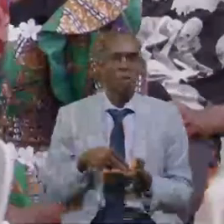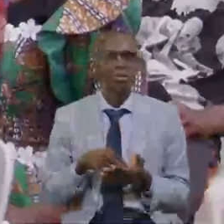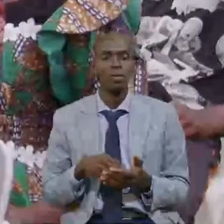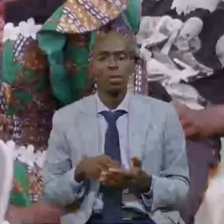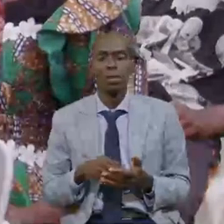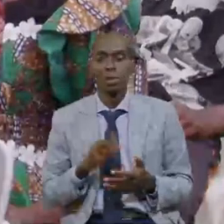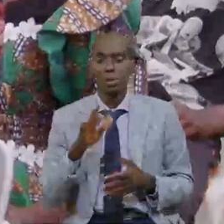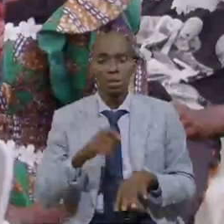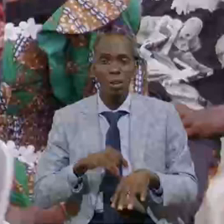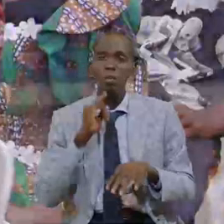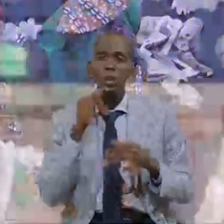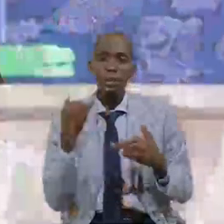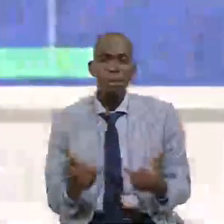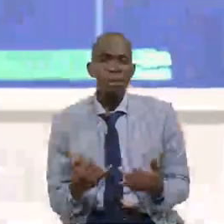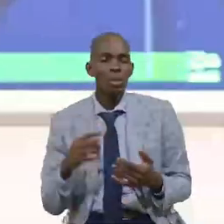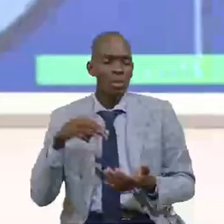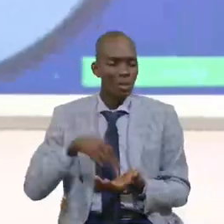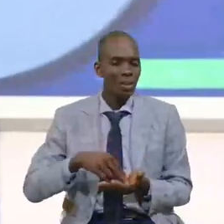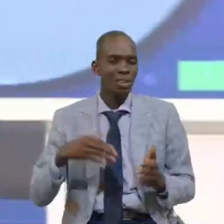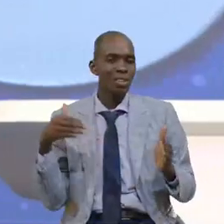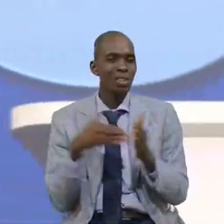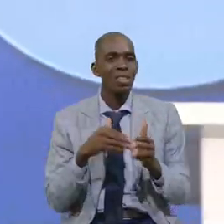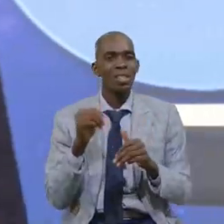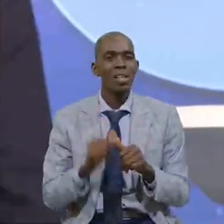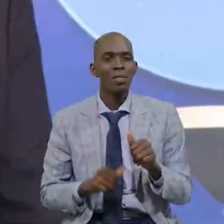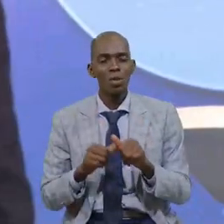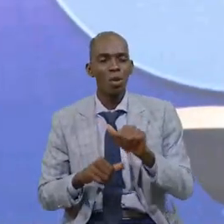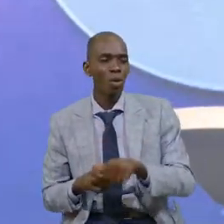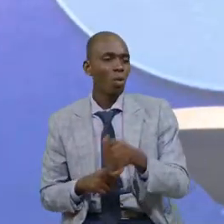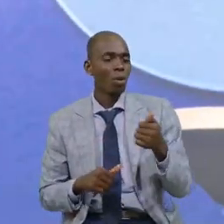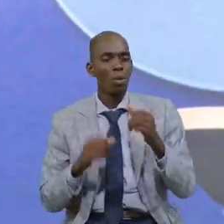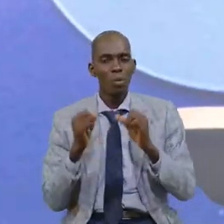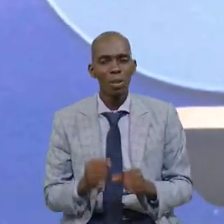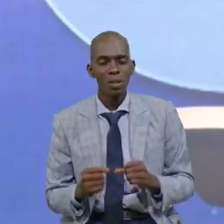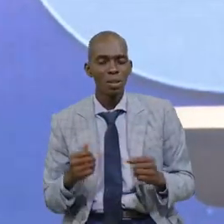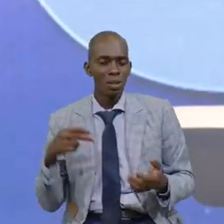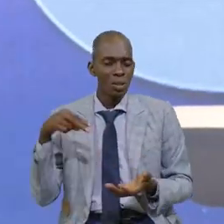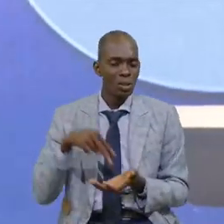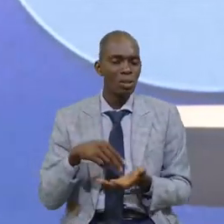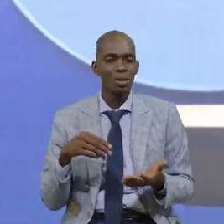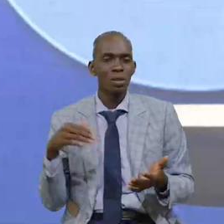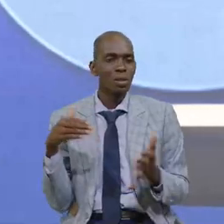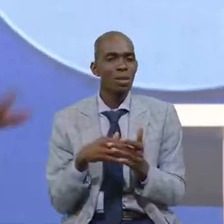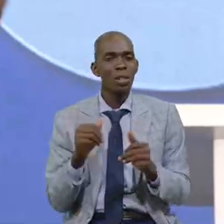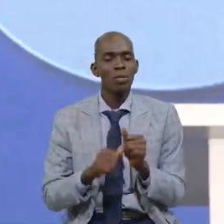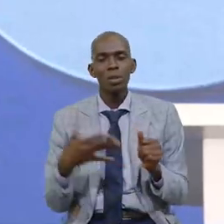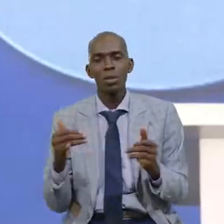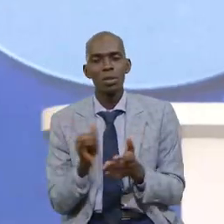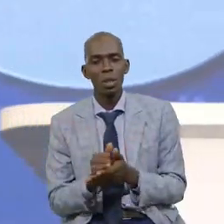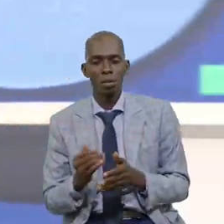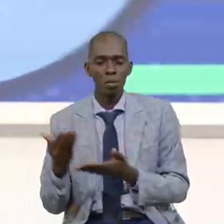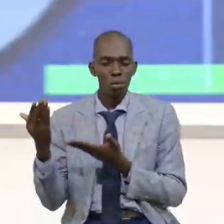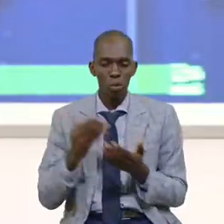sonné de tenir ferme contre toute autre puissance, contre toute autre chose qui nous